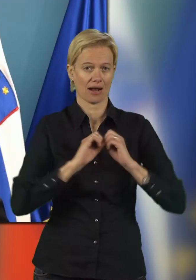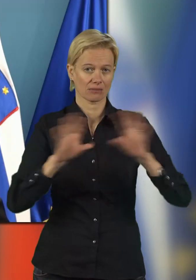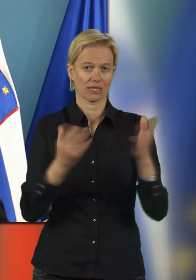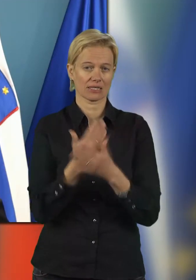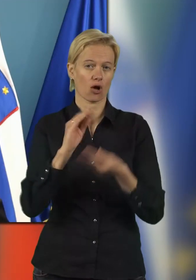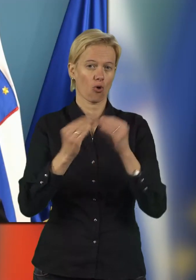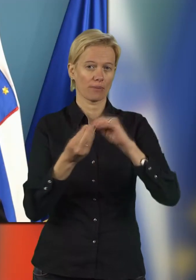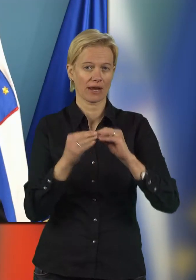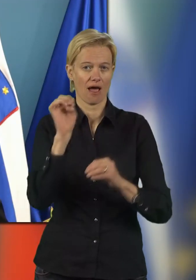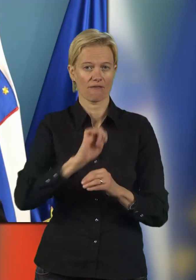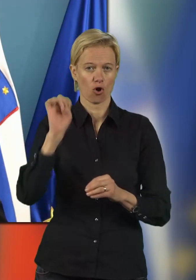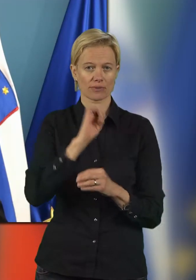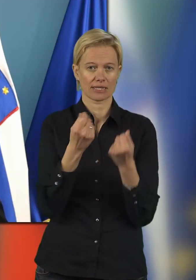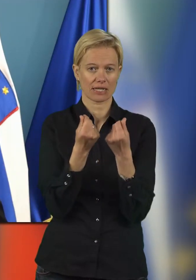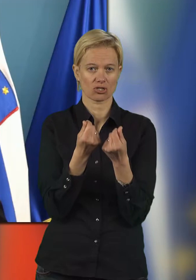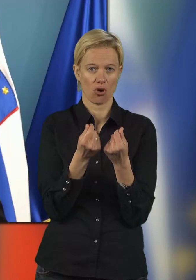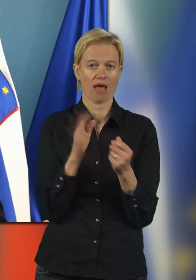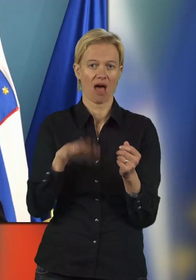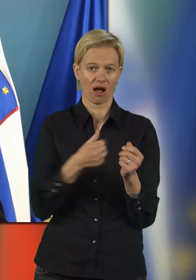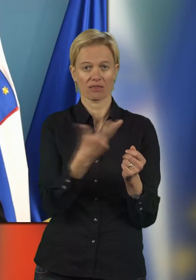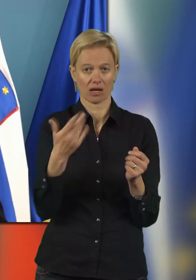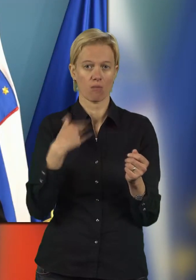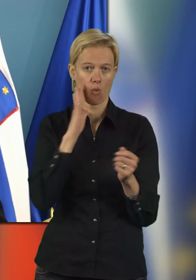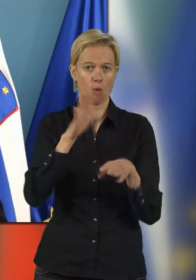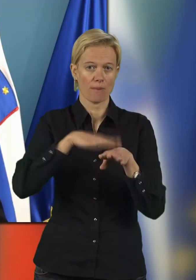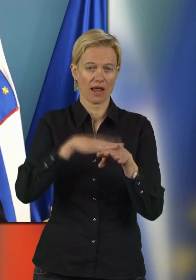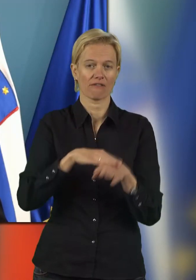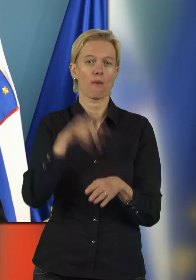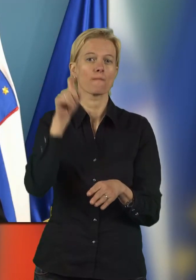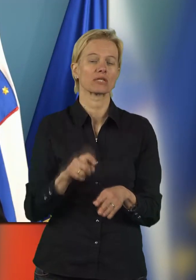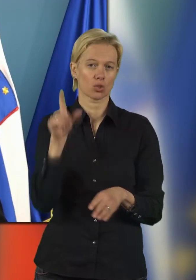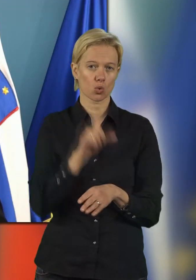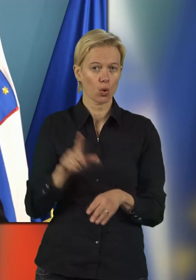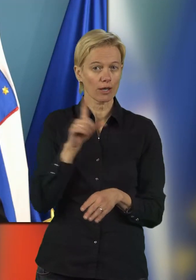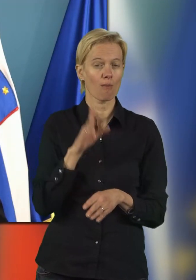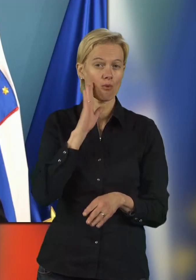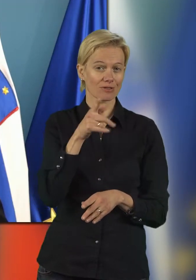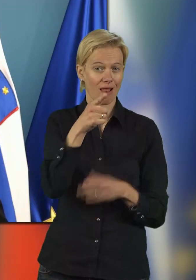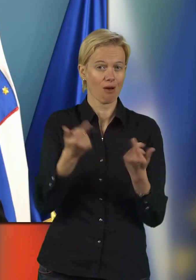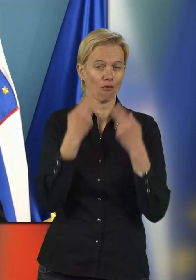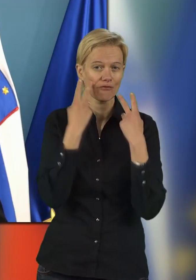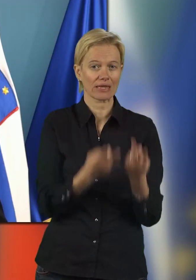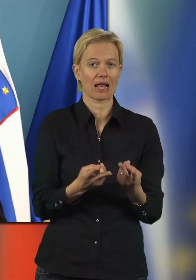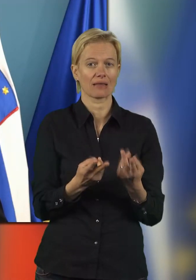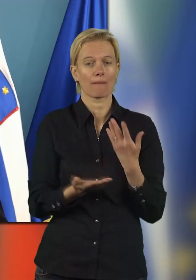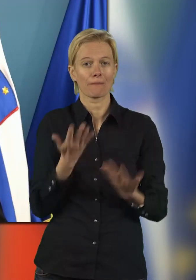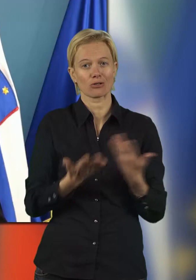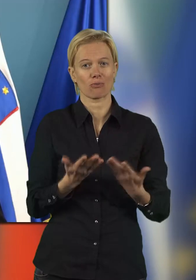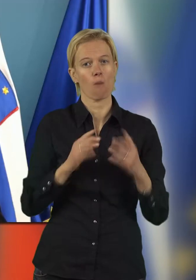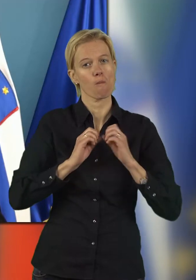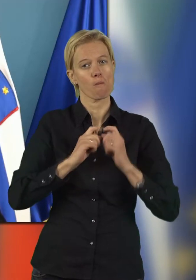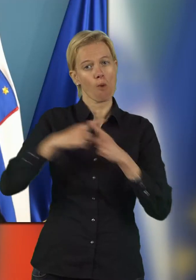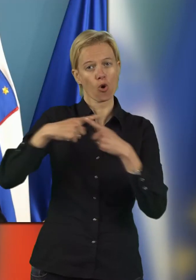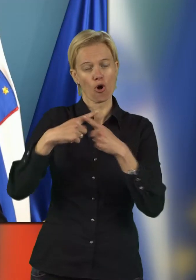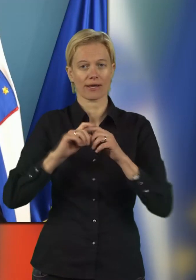pravzaprav pogoje tega razpisa za kombiniranje evropskih sredstev, na katerega se bomo prijavili v mesecu juliju,